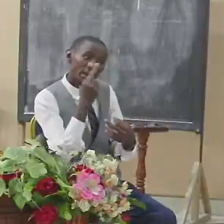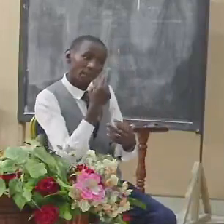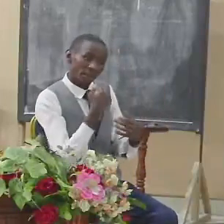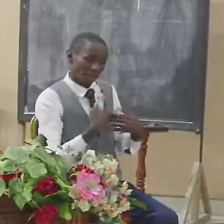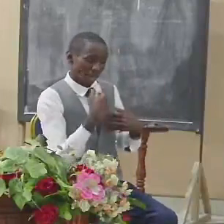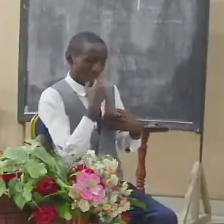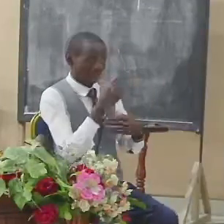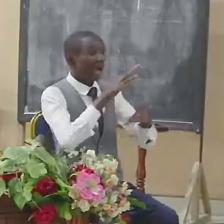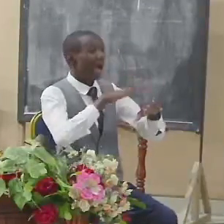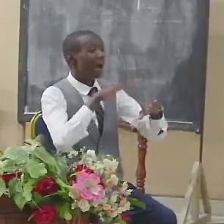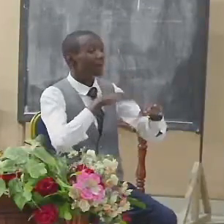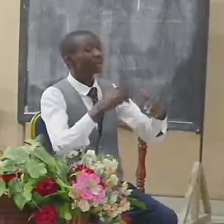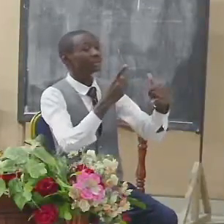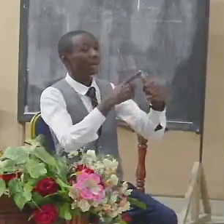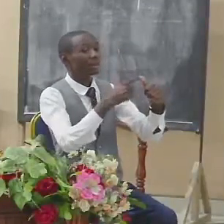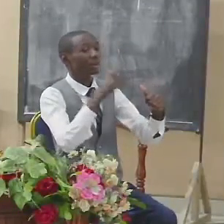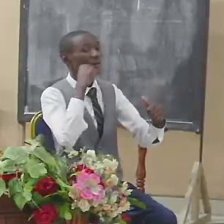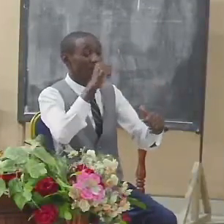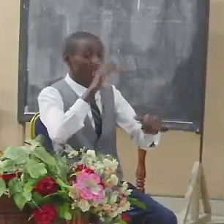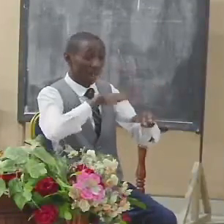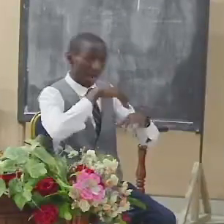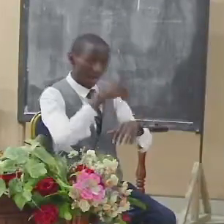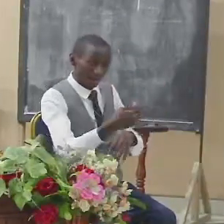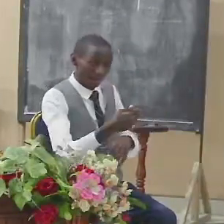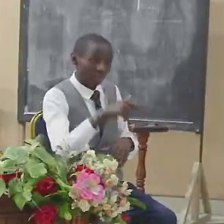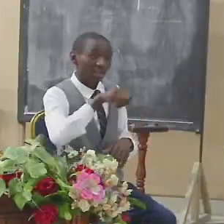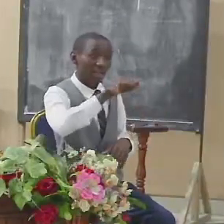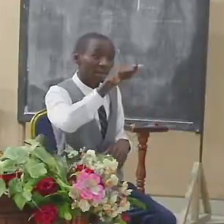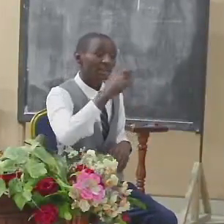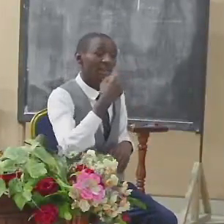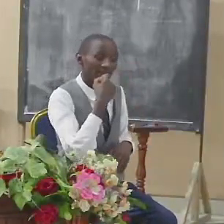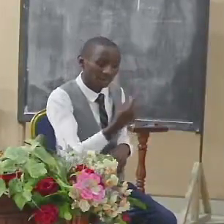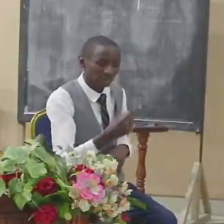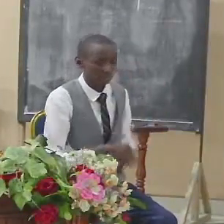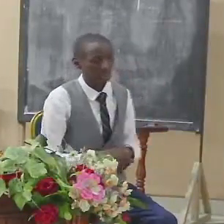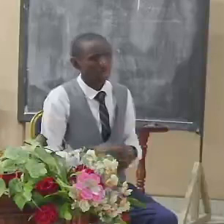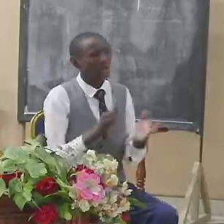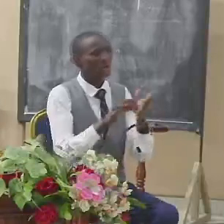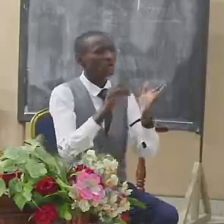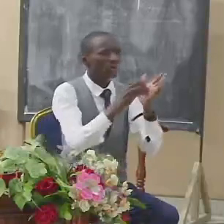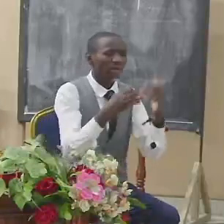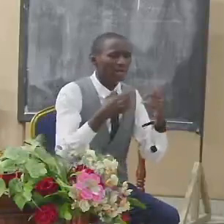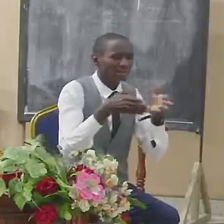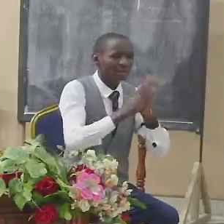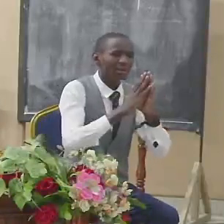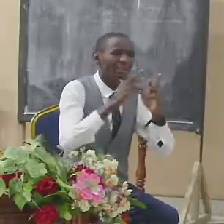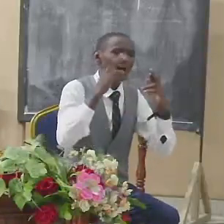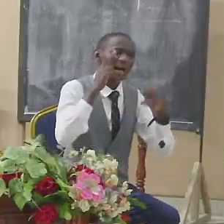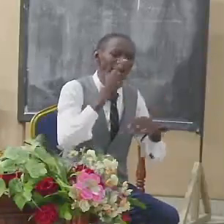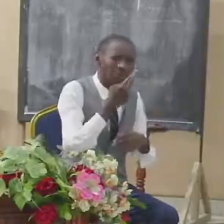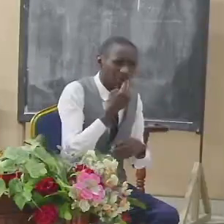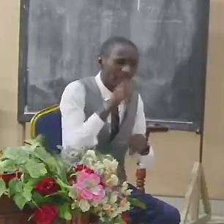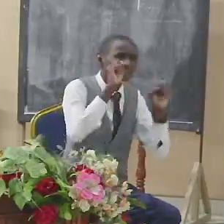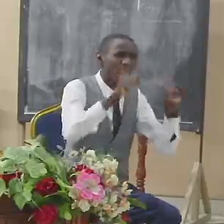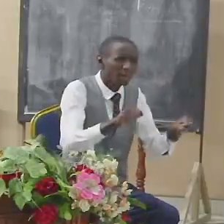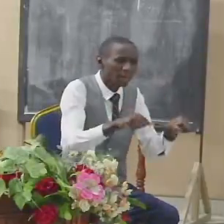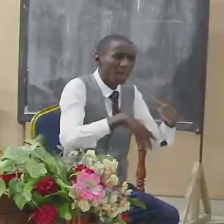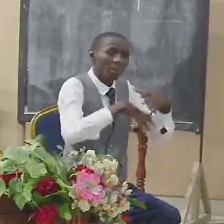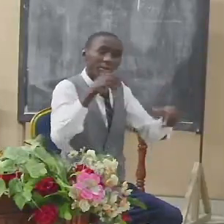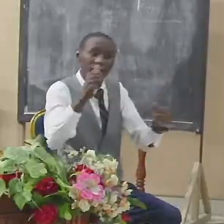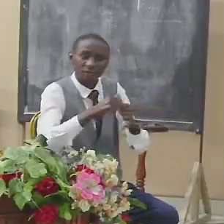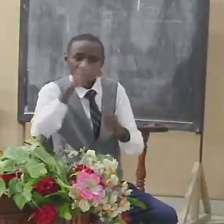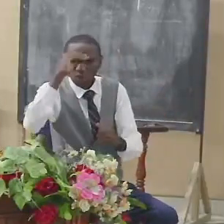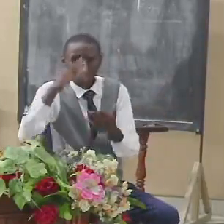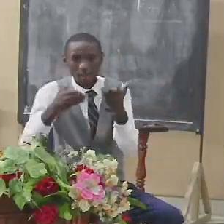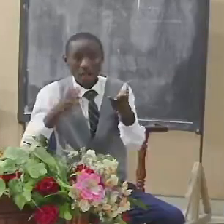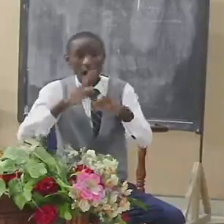fille elle-même. Tuite binti yeye mwenyewe. Elle va dire, ye peke aseme. On a dit Rebecca. Bakamuliza Rebecca. Est-ce que tu veux partir avec cette femme? Unapenda kwenda na huyu bwana?